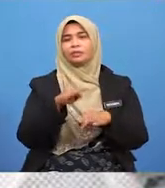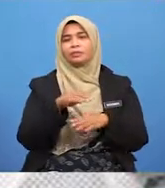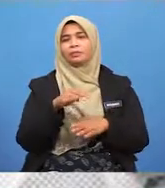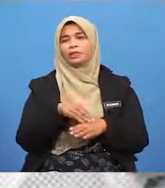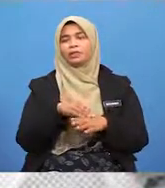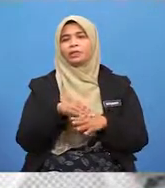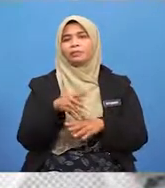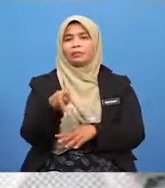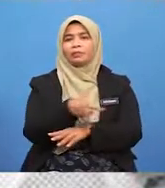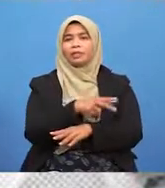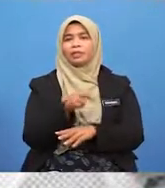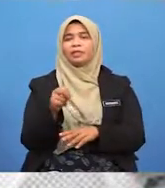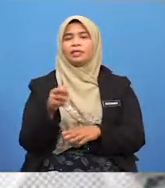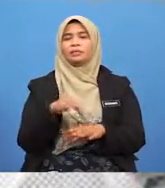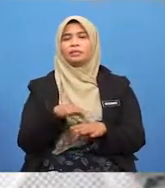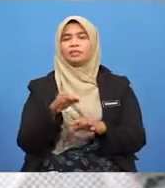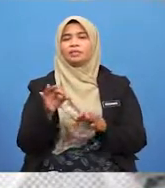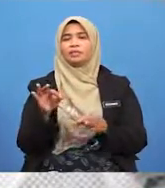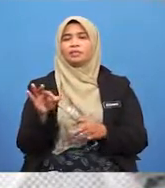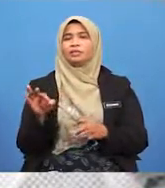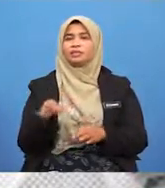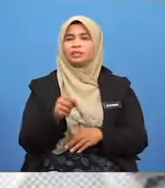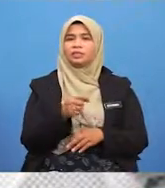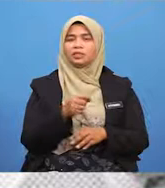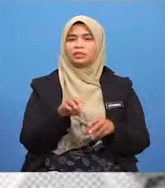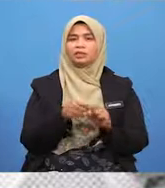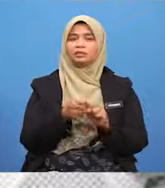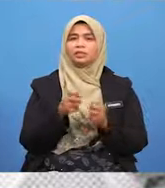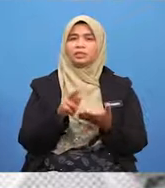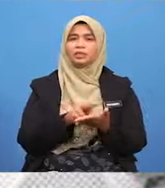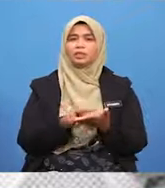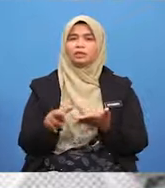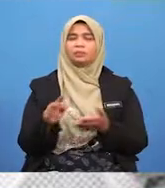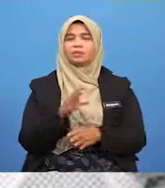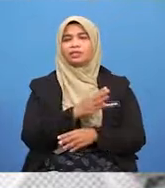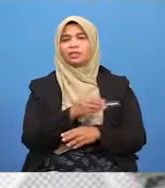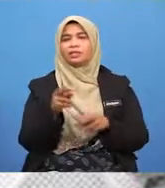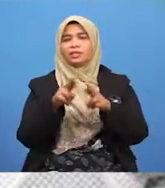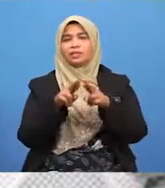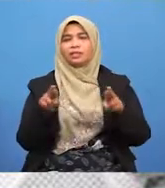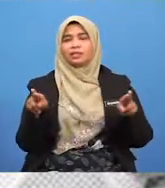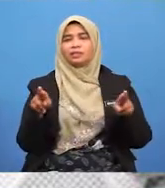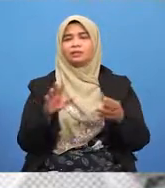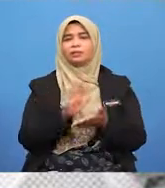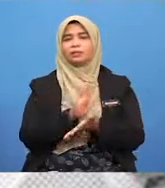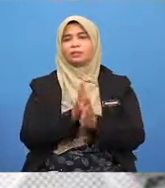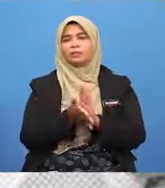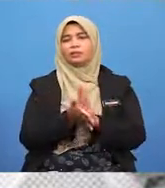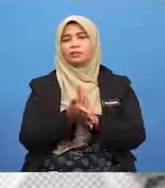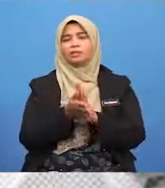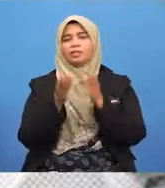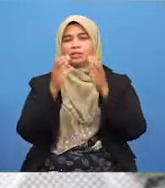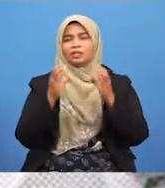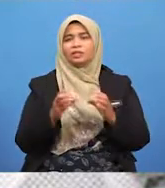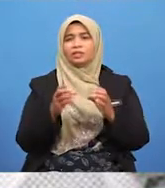semase ringkas jahitan supaya kemas dan ras the sedih cara